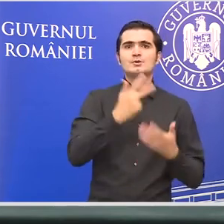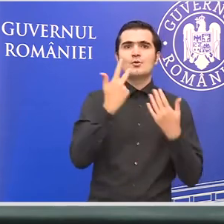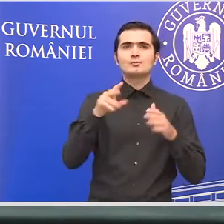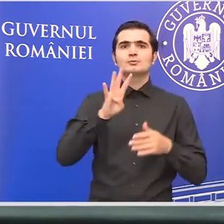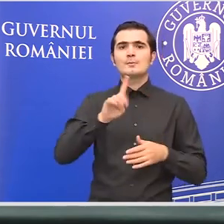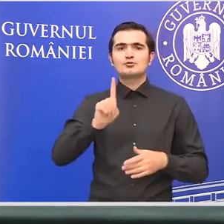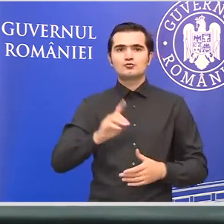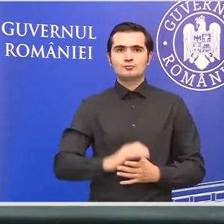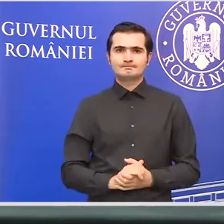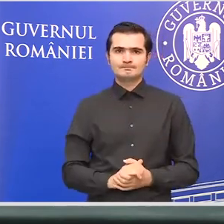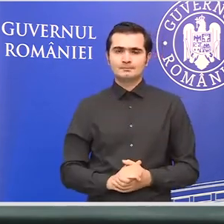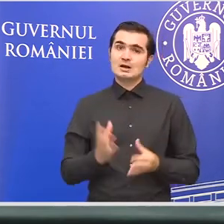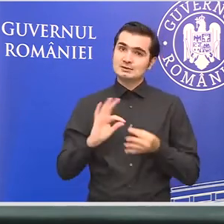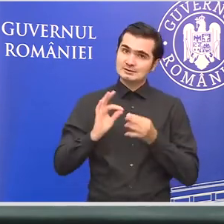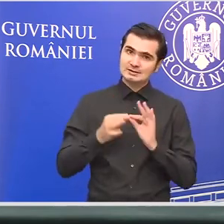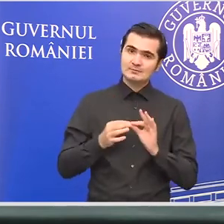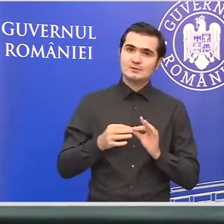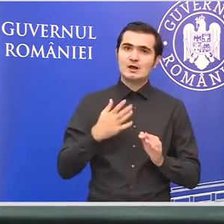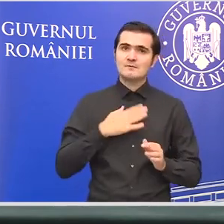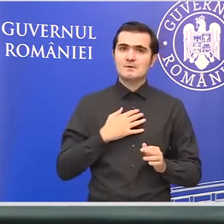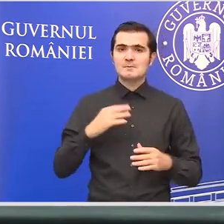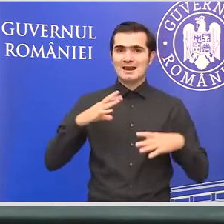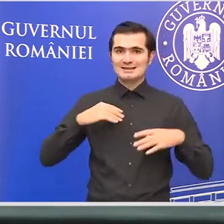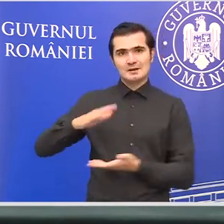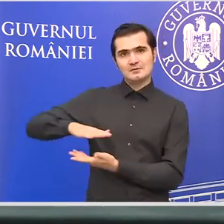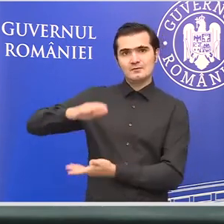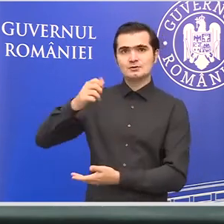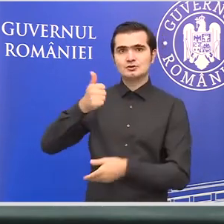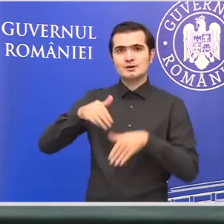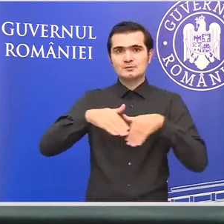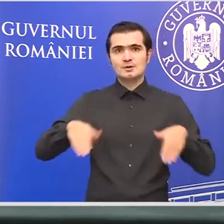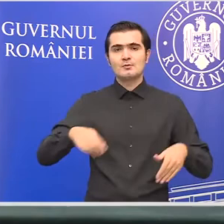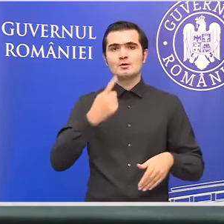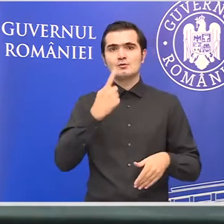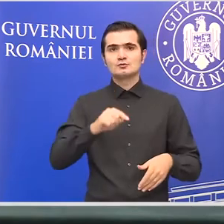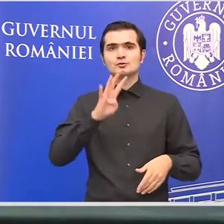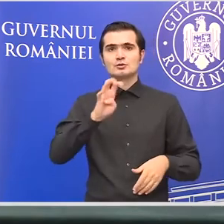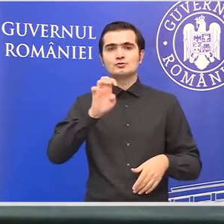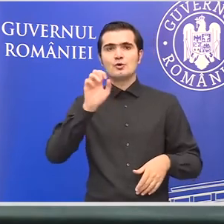9.516.841. Avem așadar un stoc de